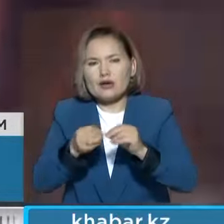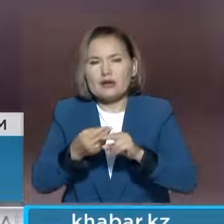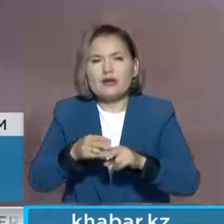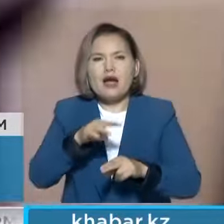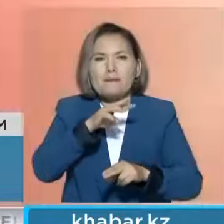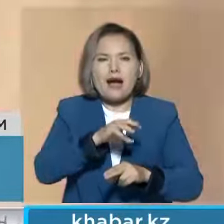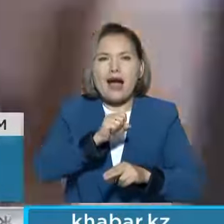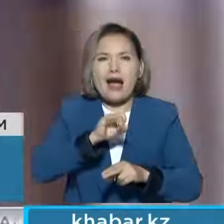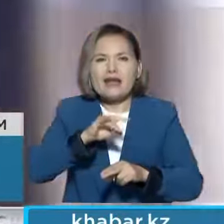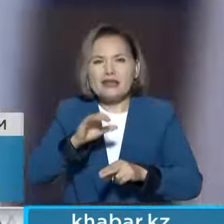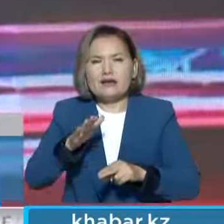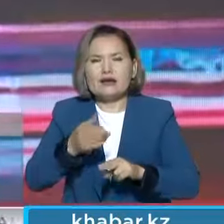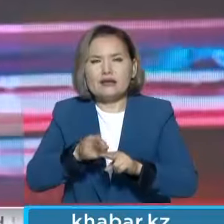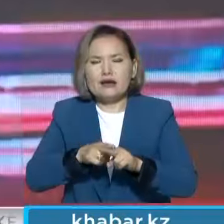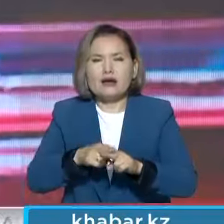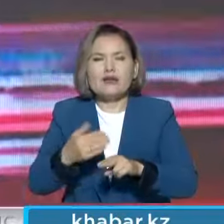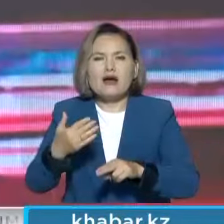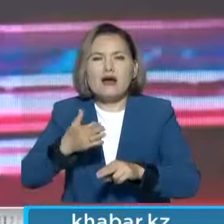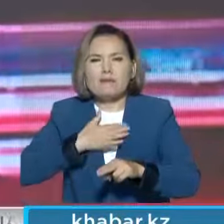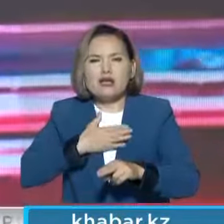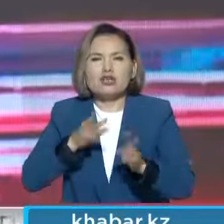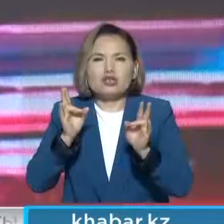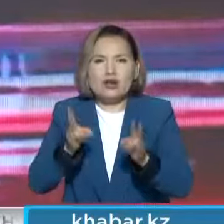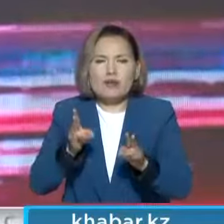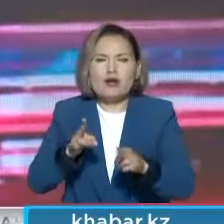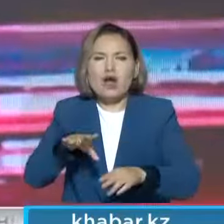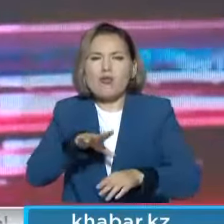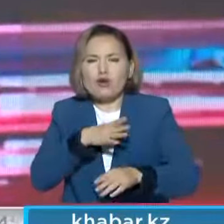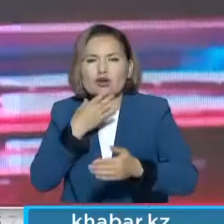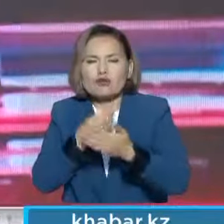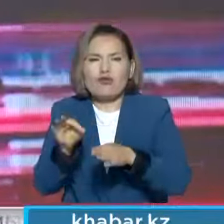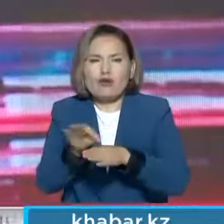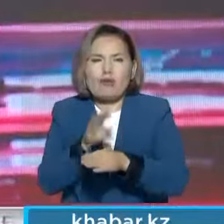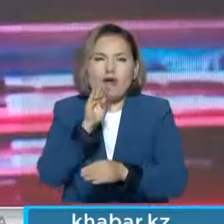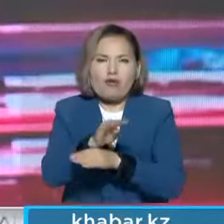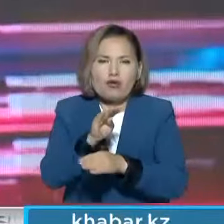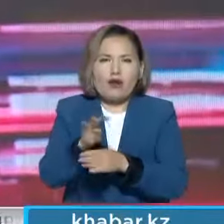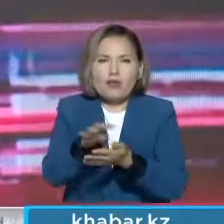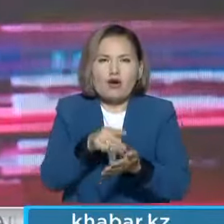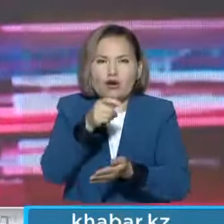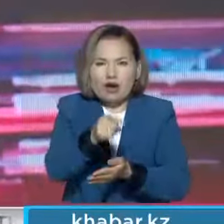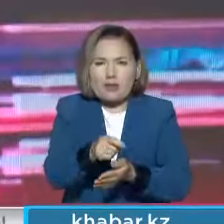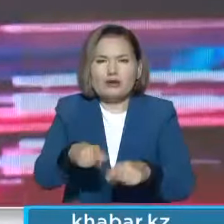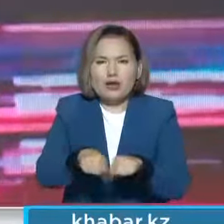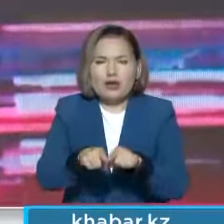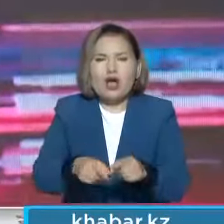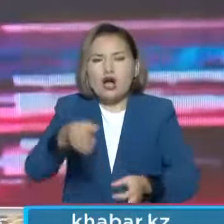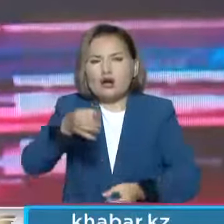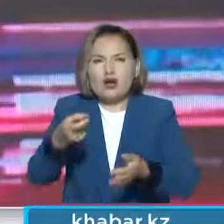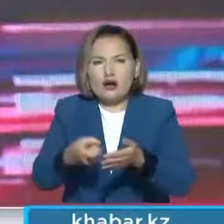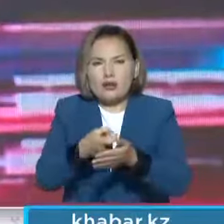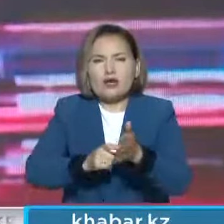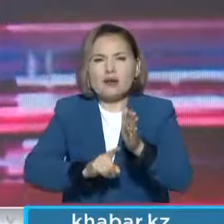сүйенсек, Марат Айтеновтың мені жарақаттады деп бұрынғы жұбайдың үстінен жазған арызы бойынша қосымша